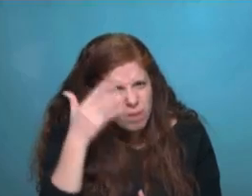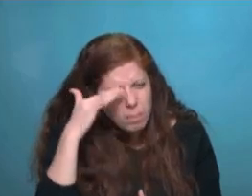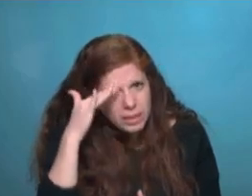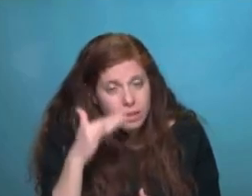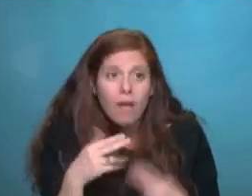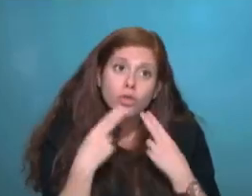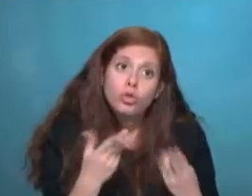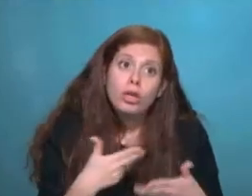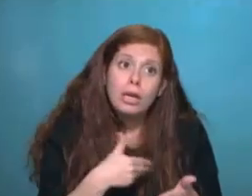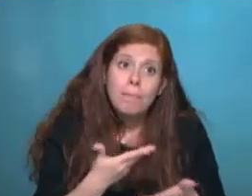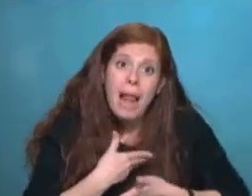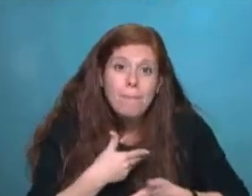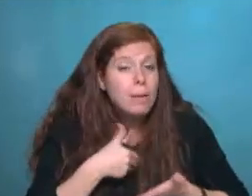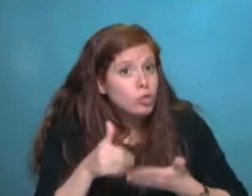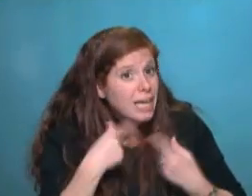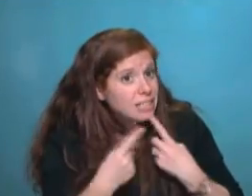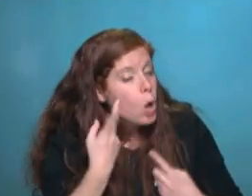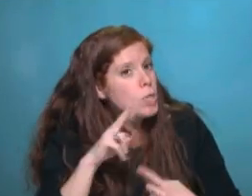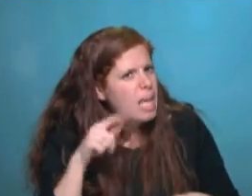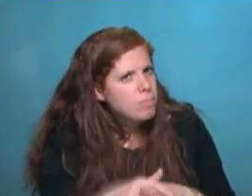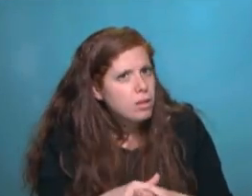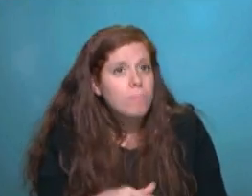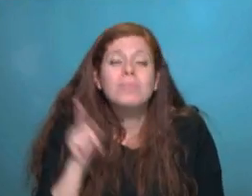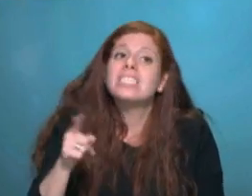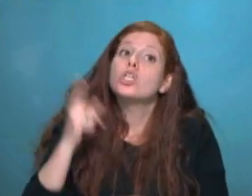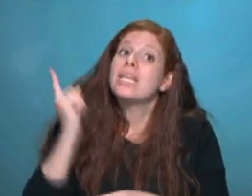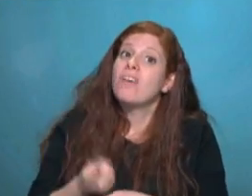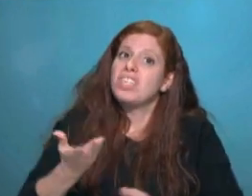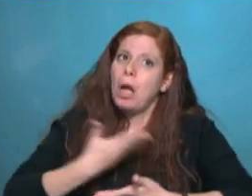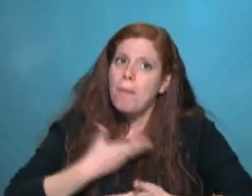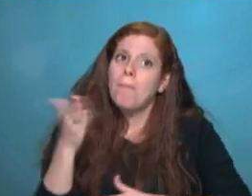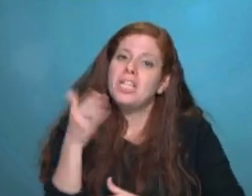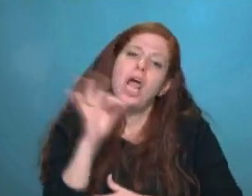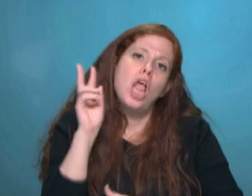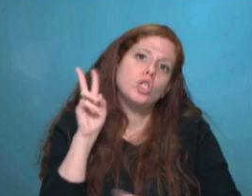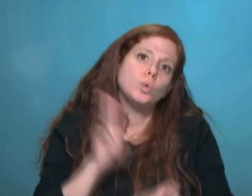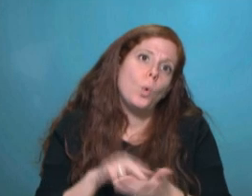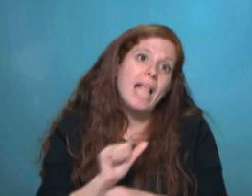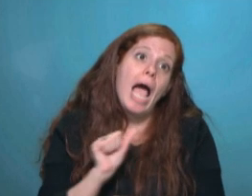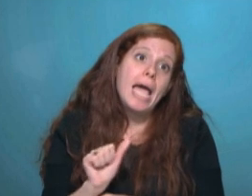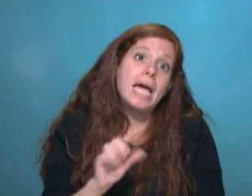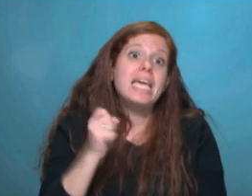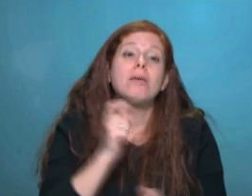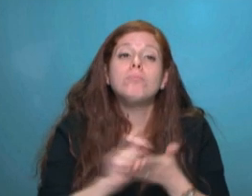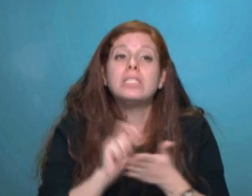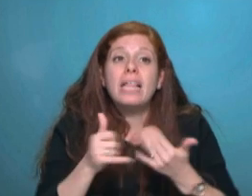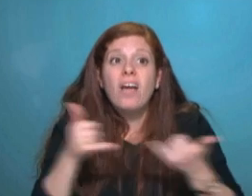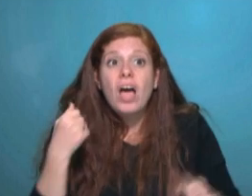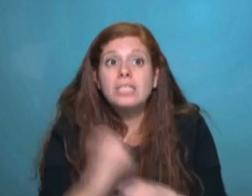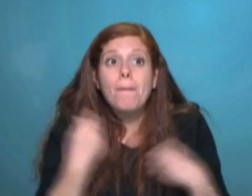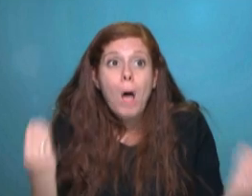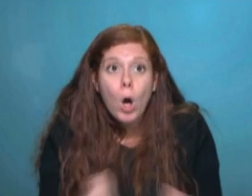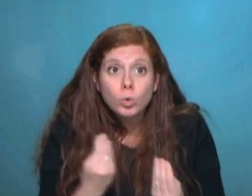השיחה מטרידה אפילו יותר. זה שצו התקבל, למדינה יש עדיין זכות לערער. אם משרד הרווחה עשה משהו